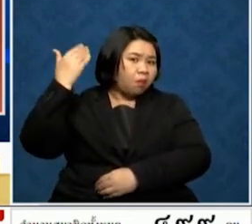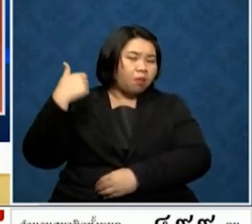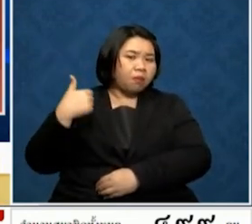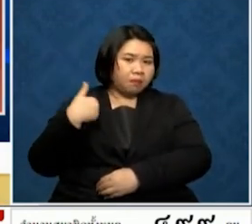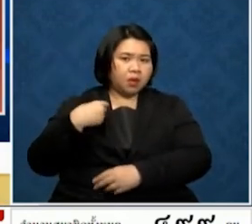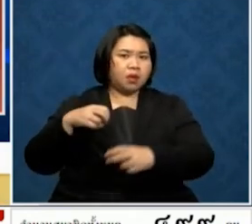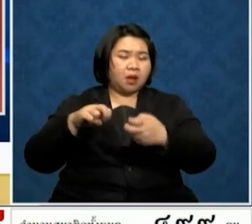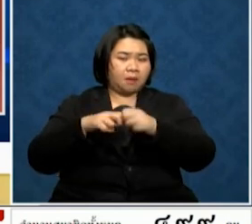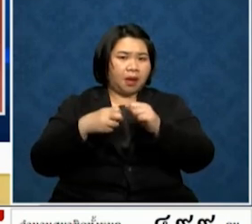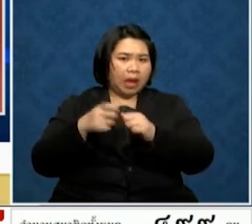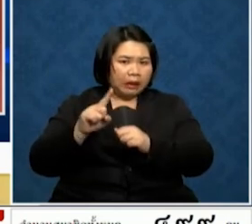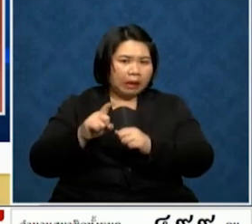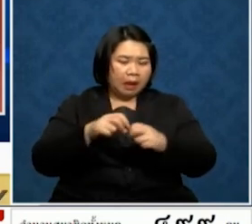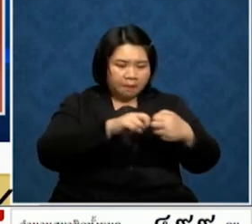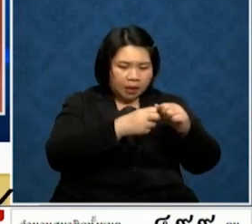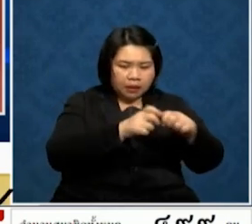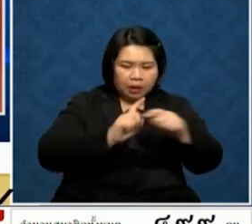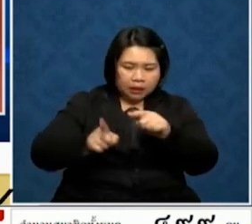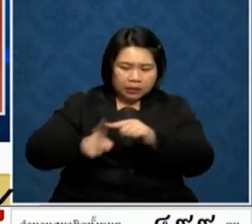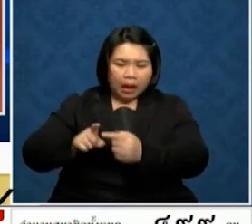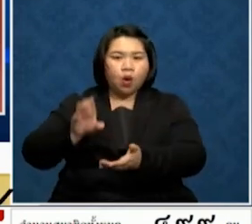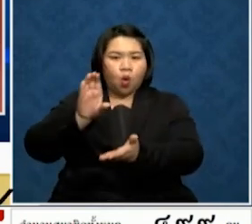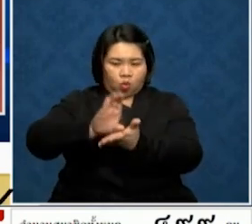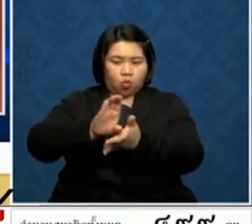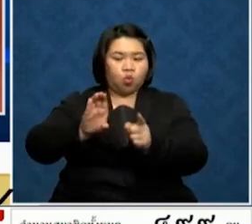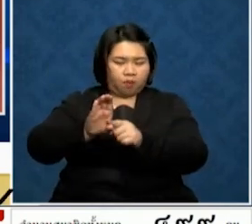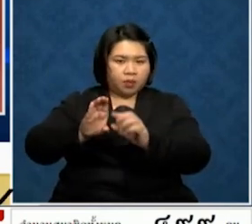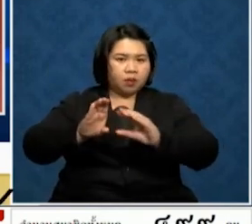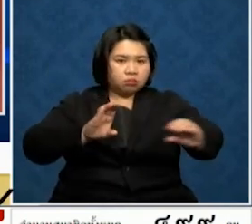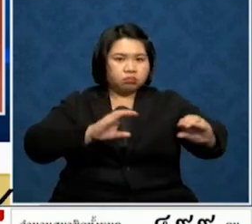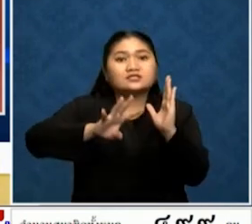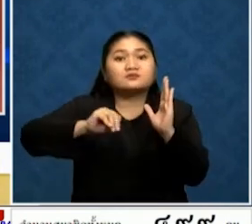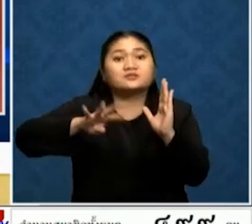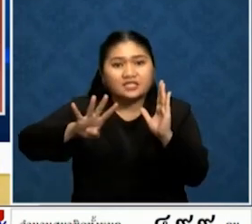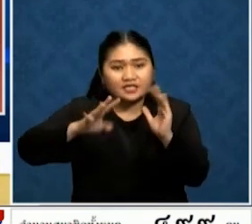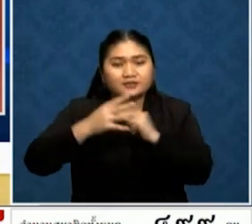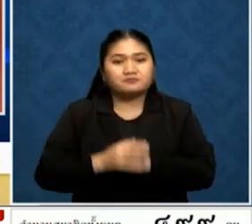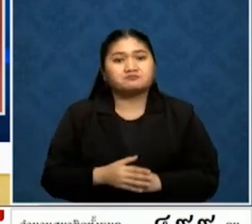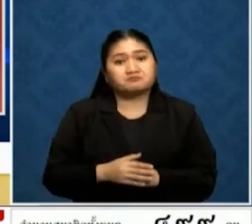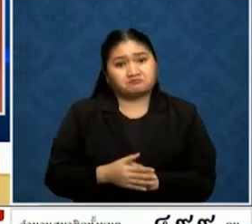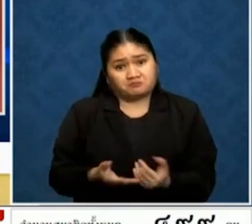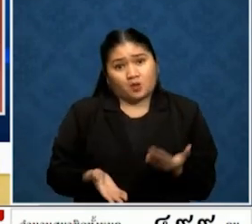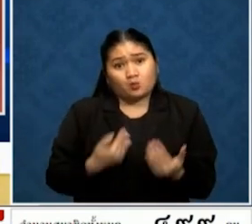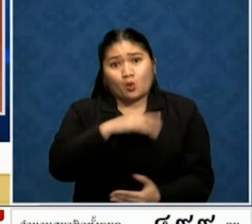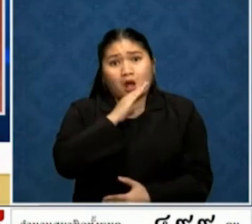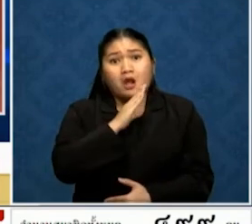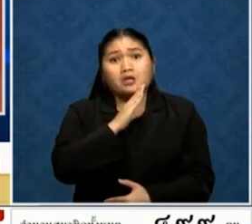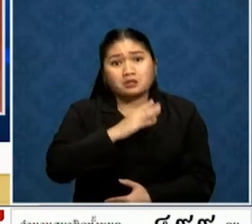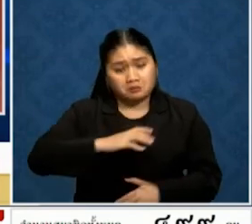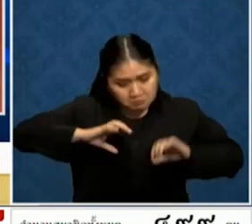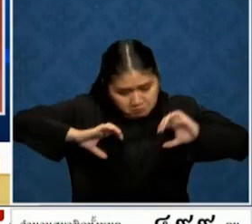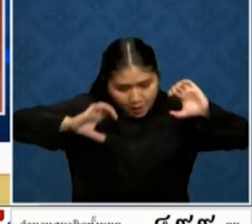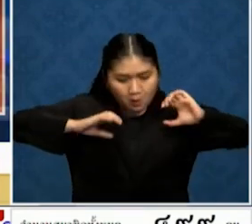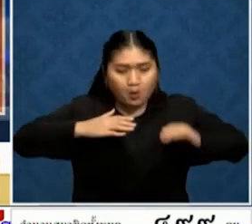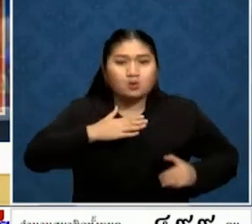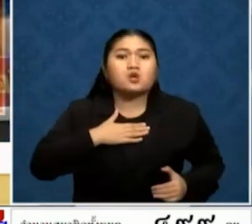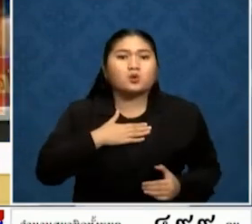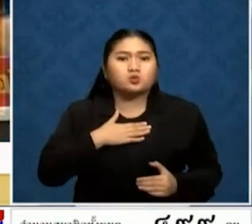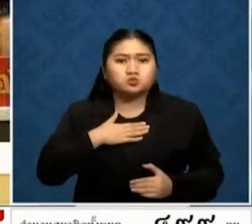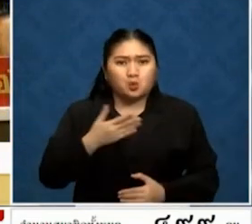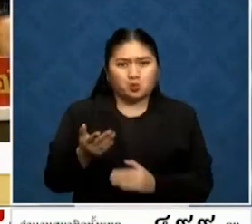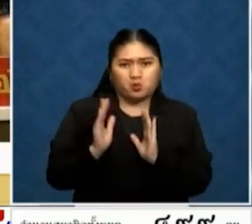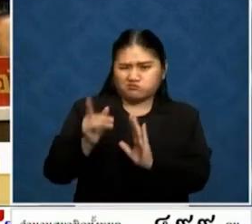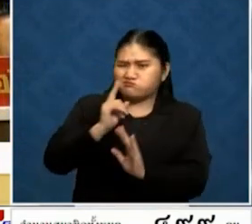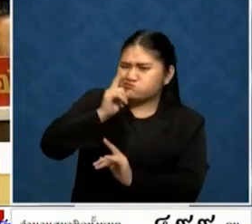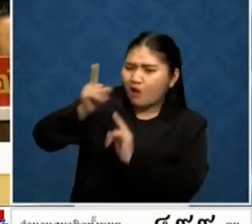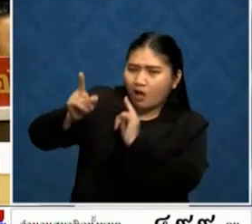ใช้งบกลางในหลายๆรูปแบบเพื่อกระตุ้นเศรษฐกิจของประเทศค่ะแม้ว่ารัฐบาลเรานะคะจะถูกโจมตีเป็นอย่